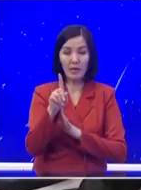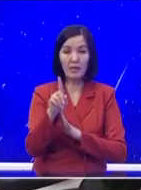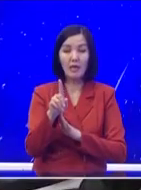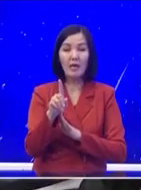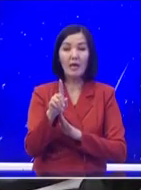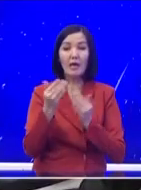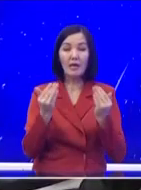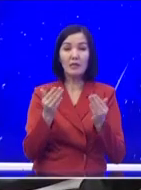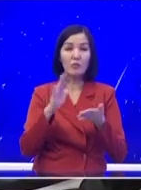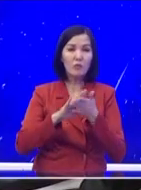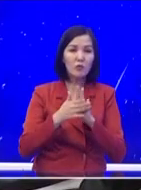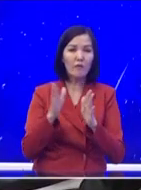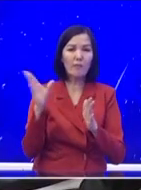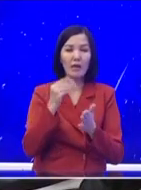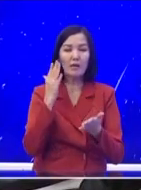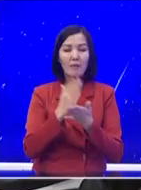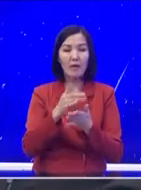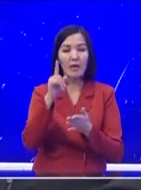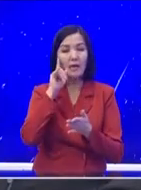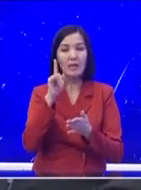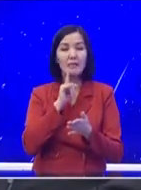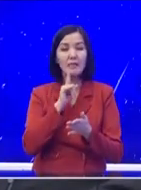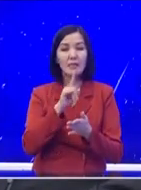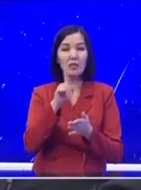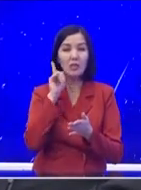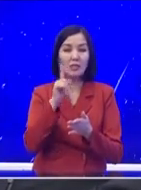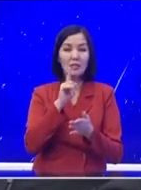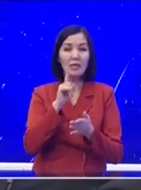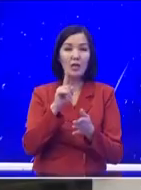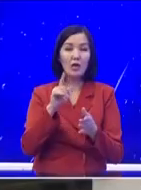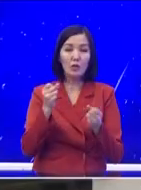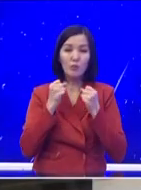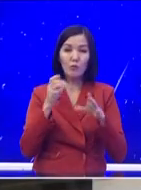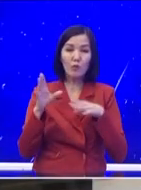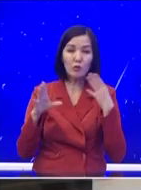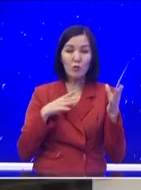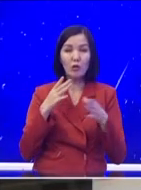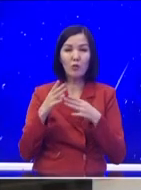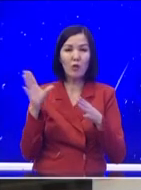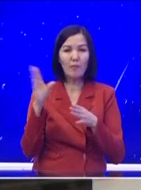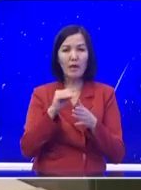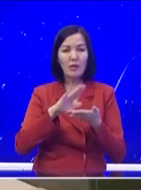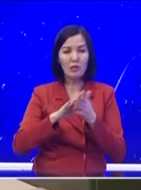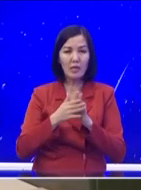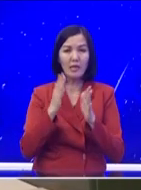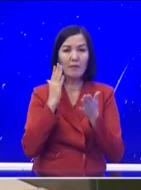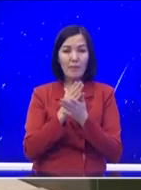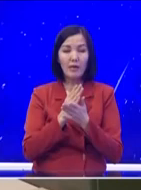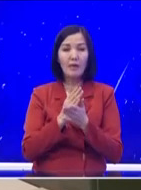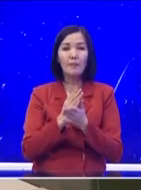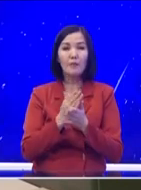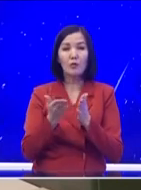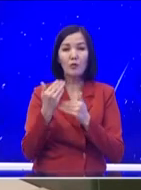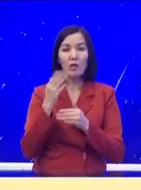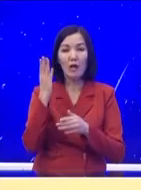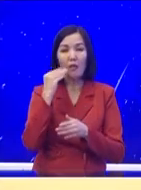мүмкіндік тұрғанда қазақстандық жастардың болашағы жарқын екенін де тілге тиек етті. Ал оның өткен жолы Алматыда ережесіз